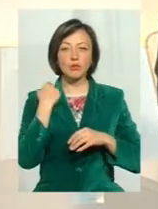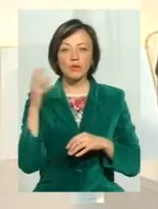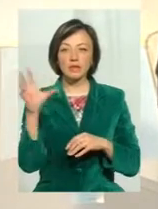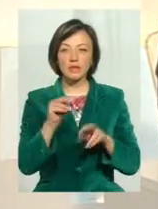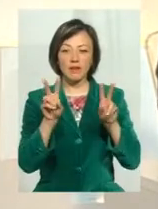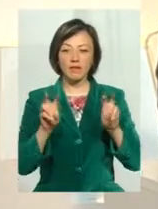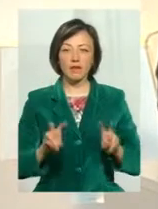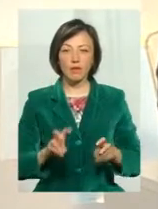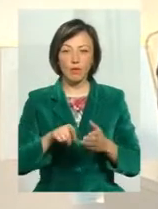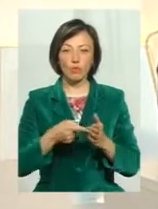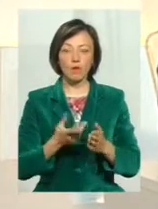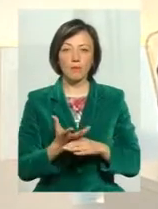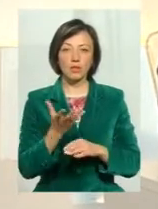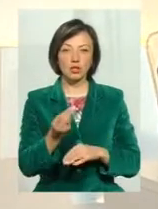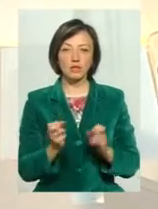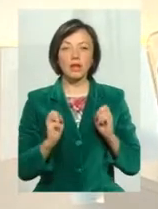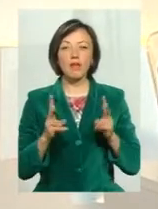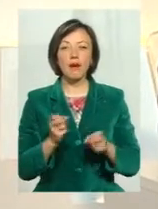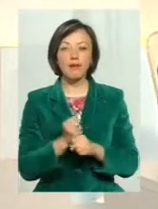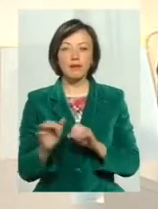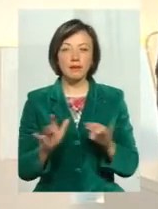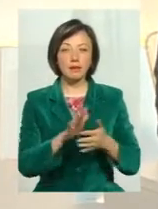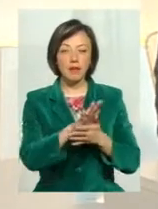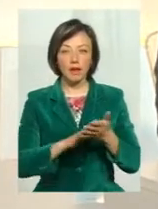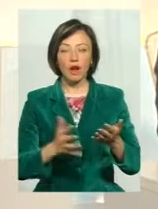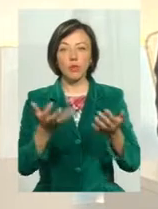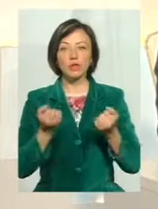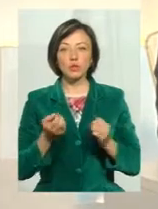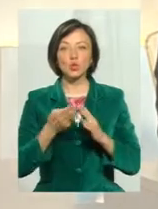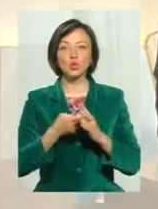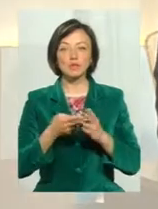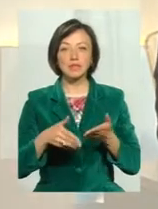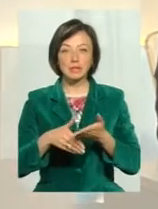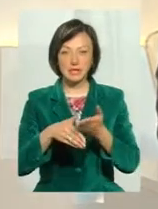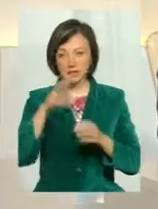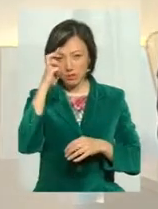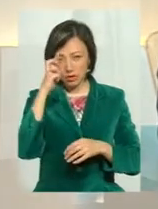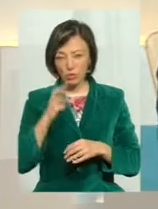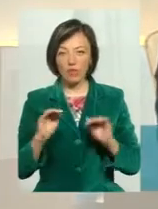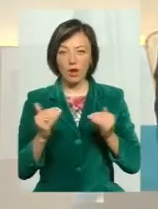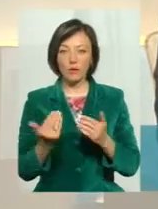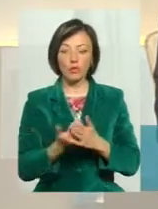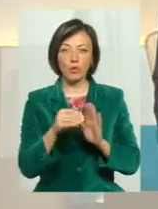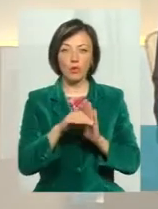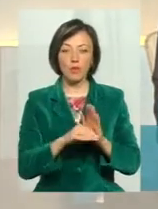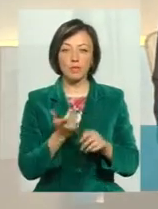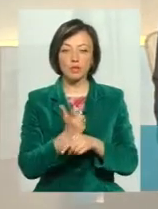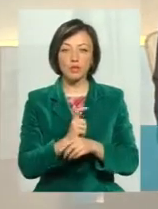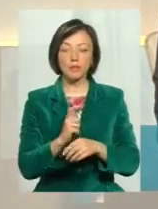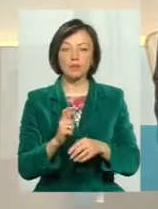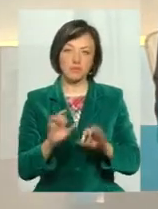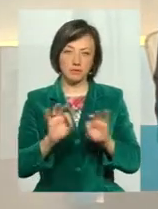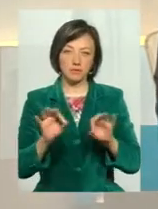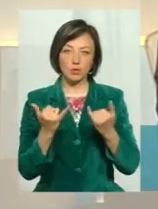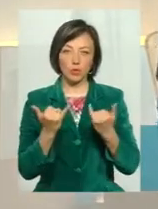видів комунальних платежів. Як діяти, аби надалі отримувати субсидії в рамках нової програми, про це і більше говоримо сьогодні